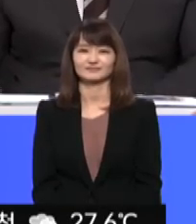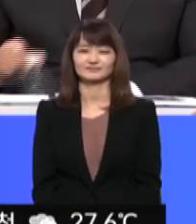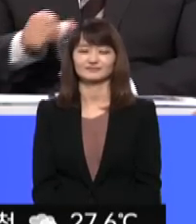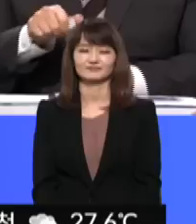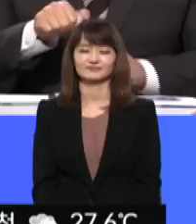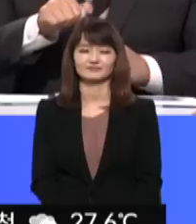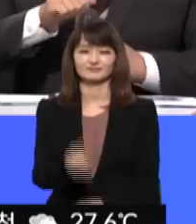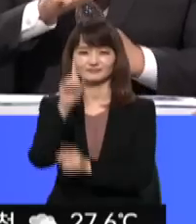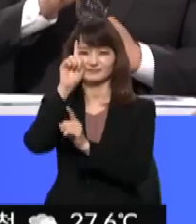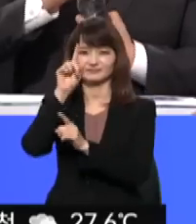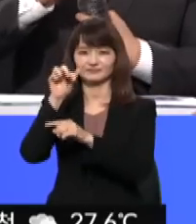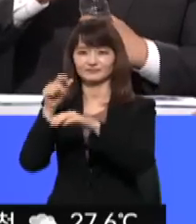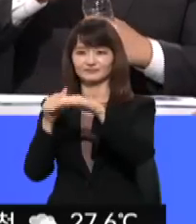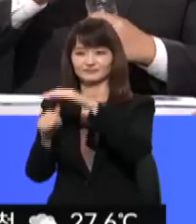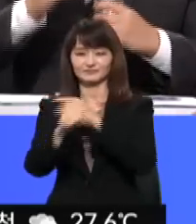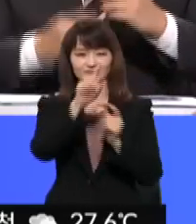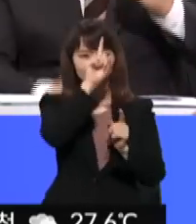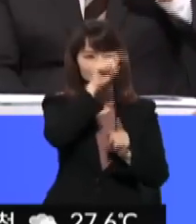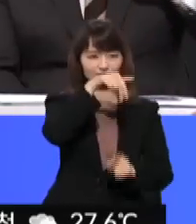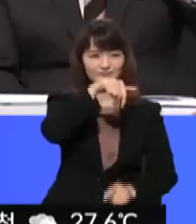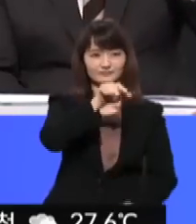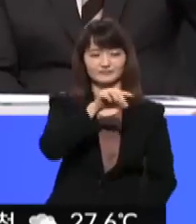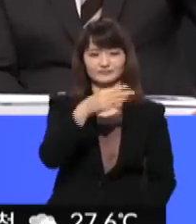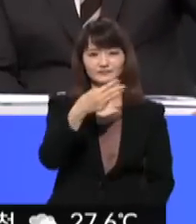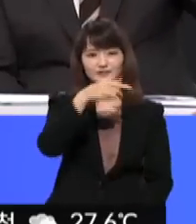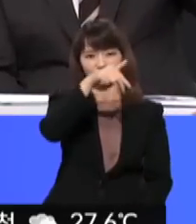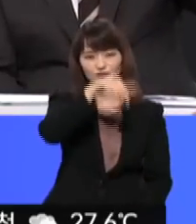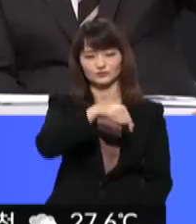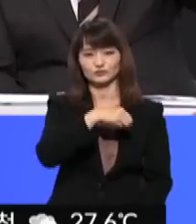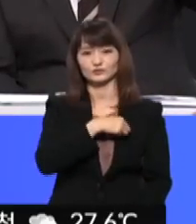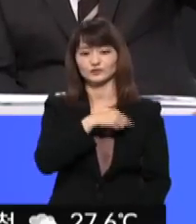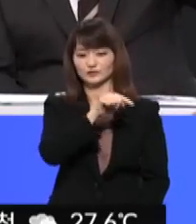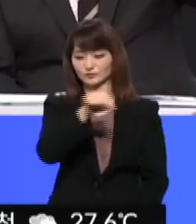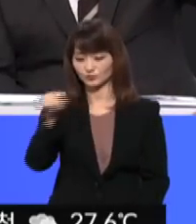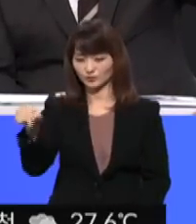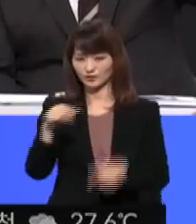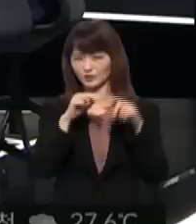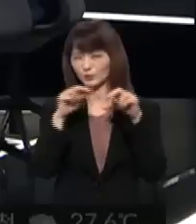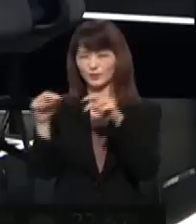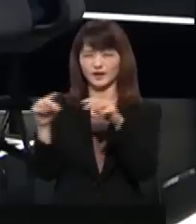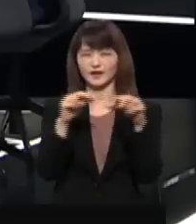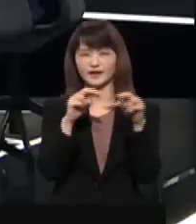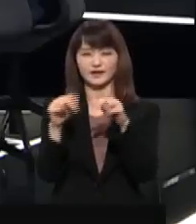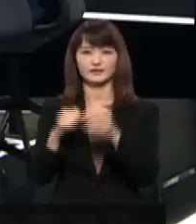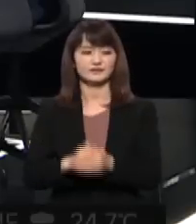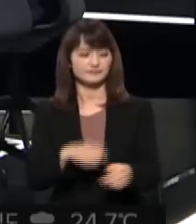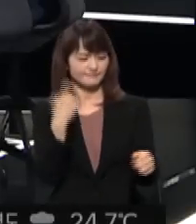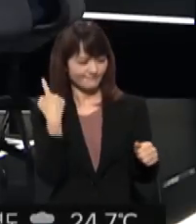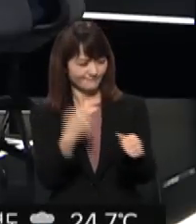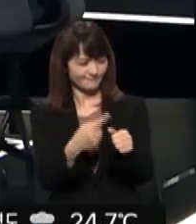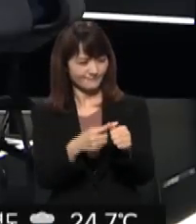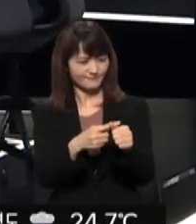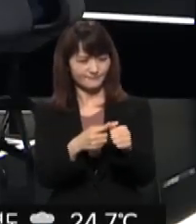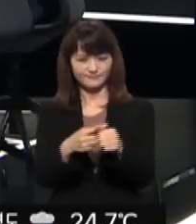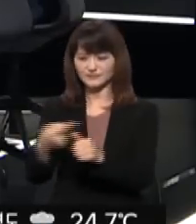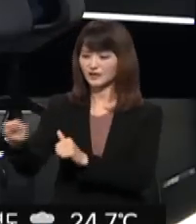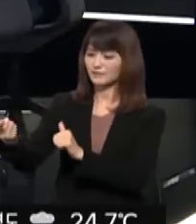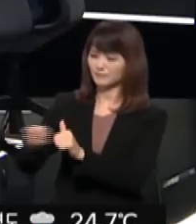이준석 대표하고 이철규 의원 간에는 서로 공방이 있었잖아요 그러니까 이준석 대표도 뭐라고 했고